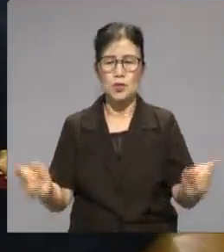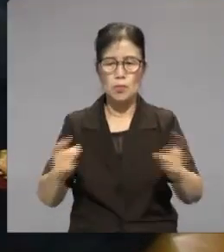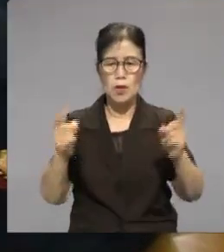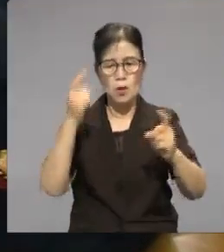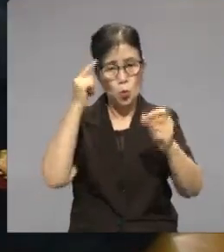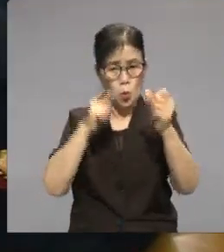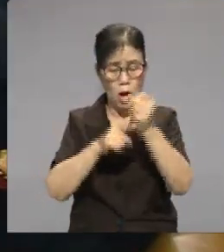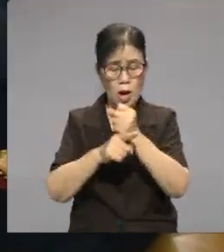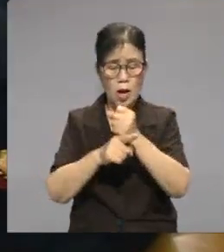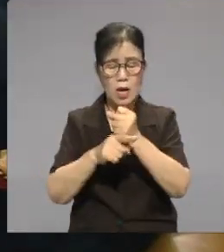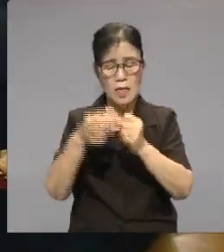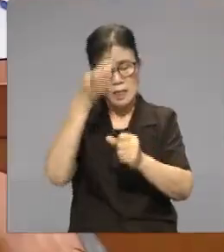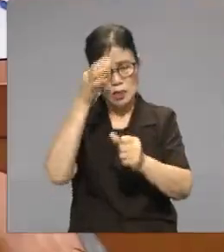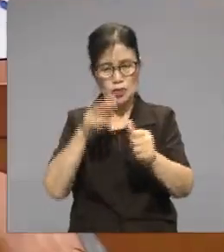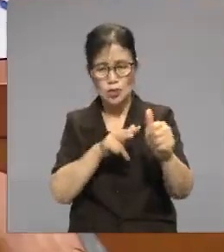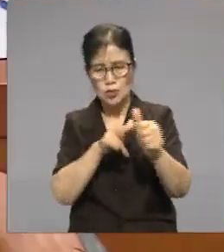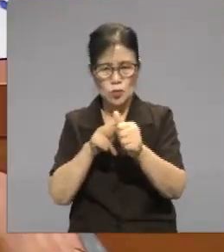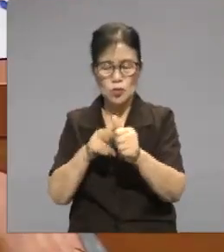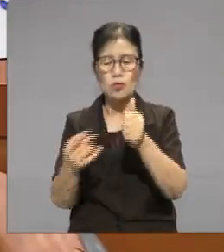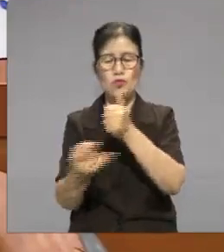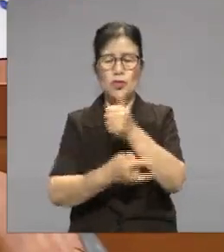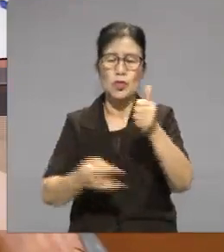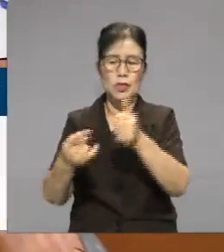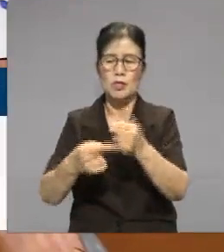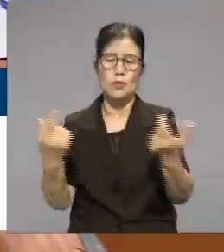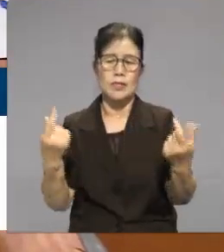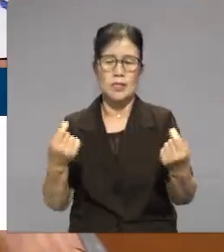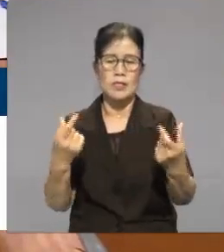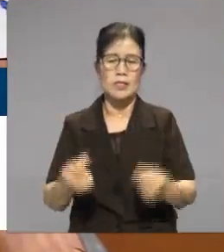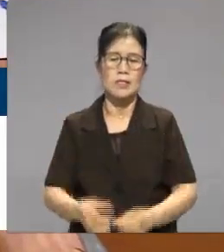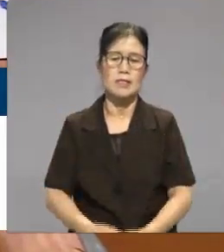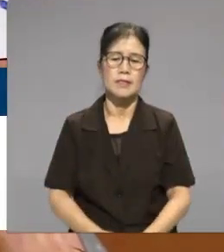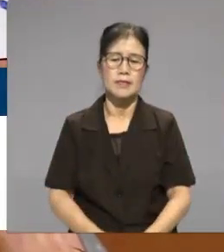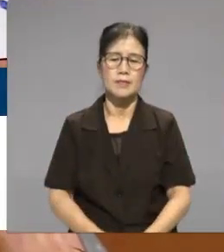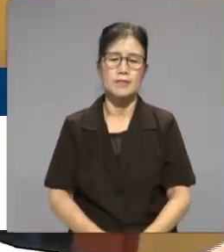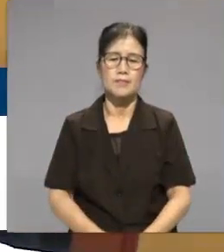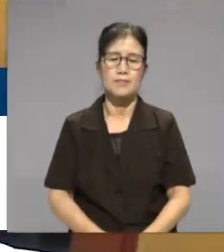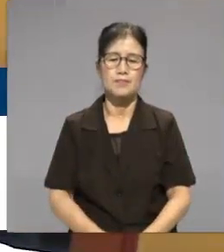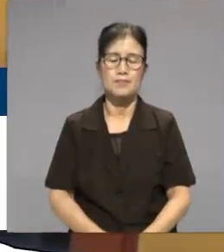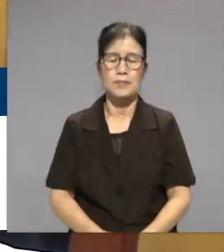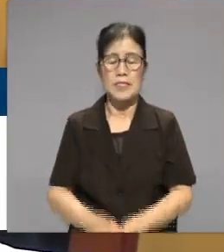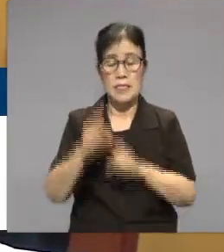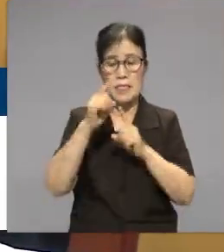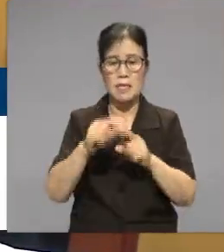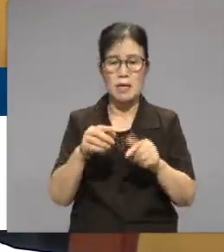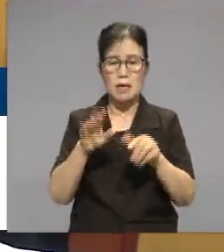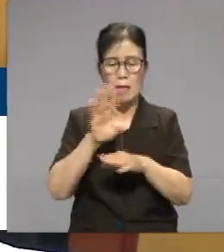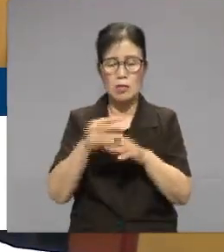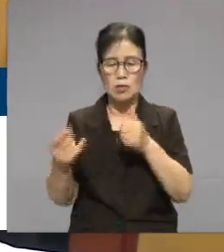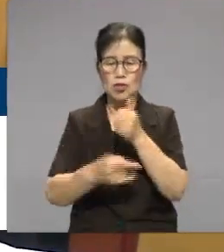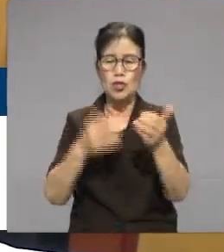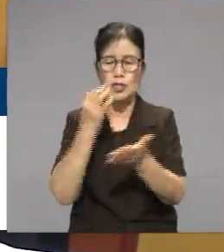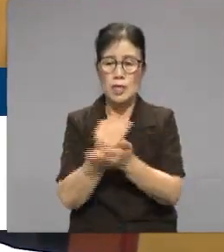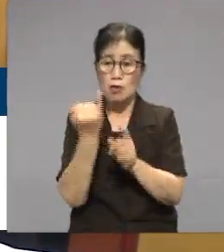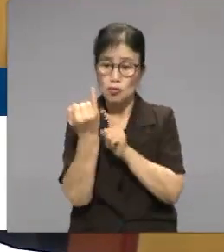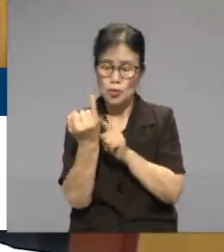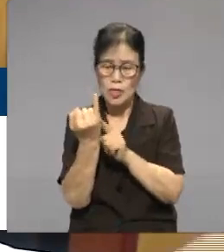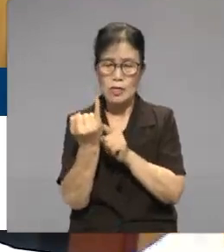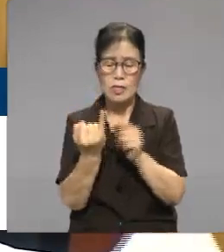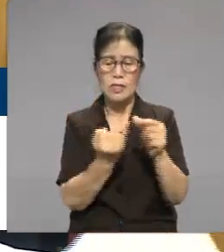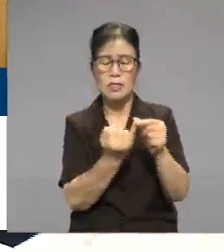과학기술 정보 방송통신 위원회에서도 이어졌습니다 이진숙 방통위원장 후보자에 대한 인사